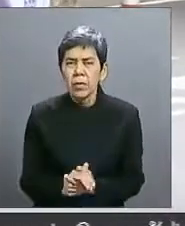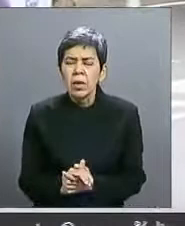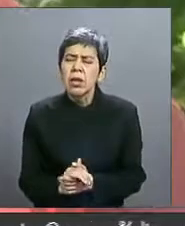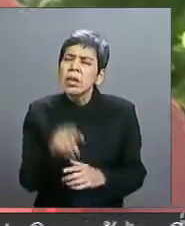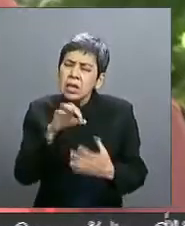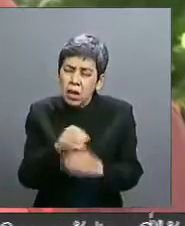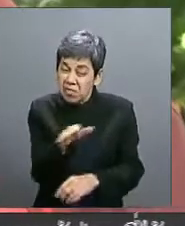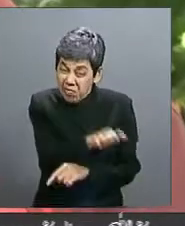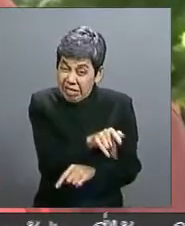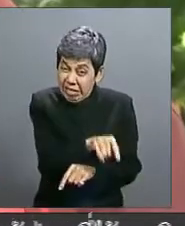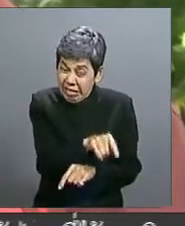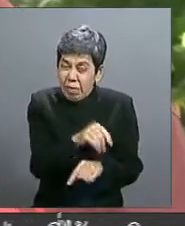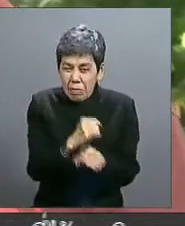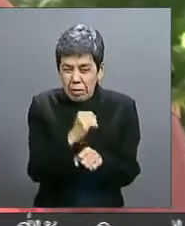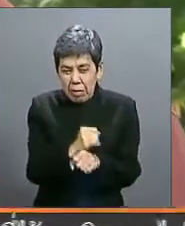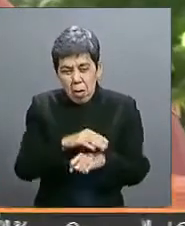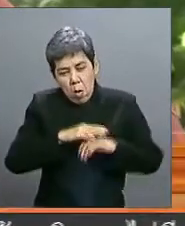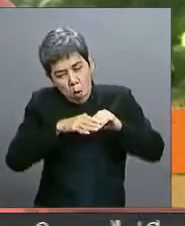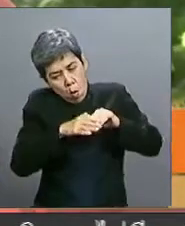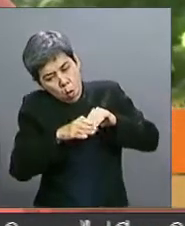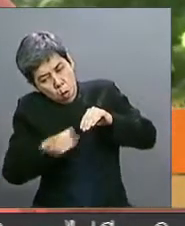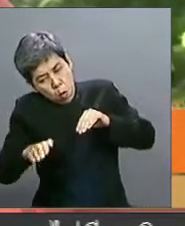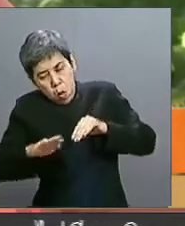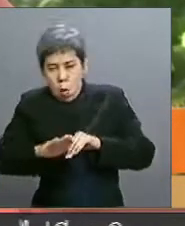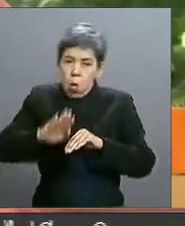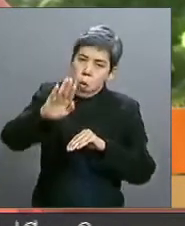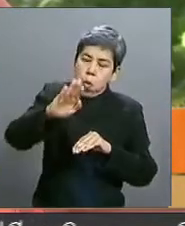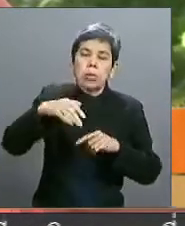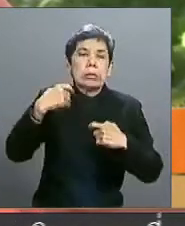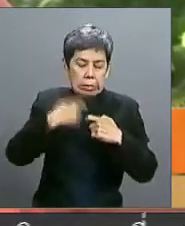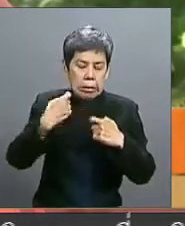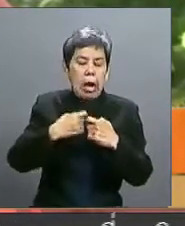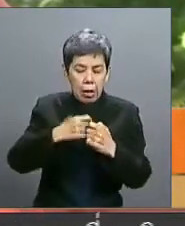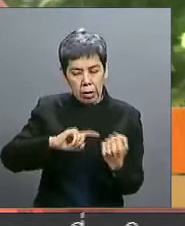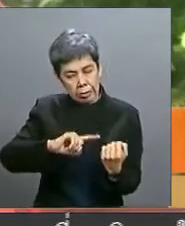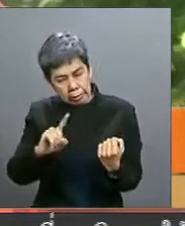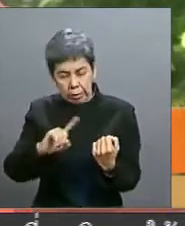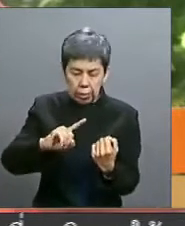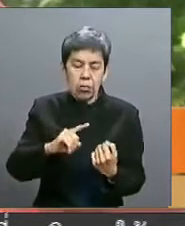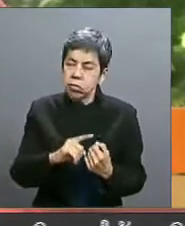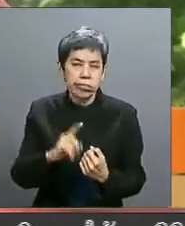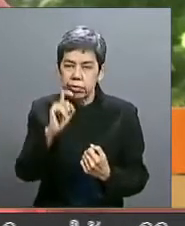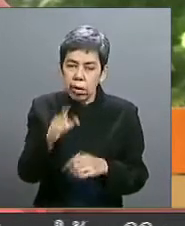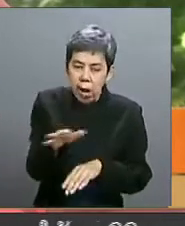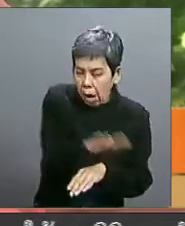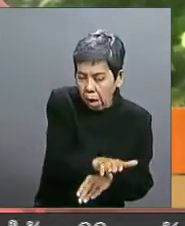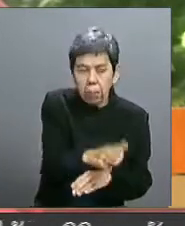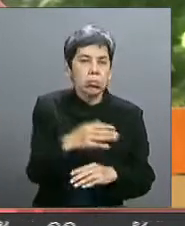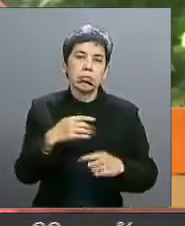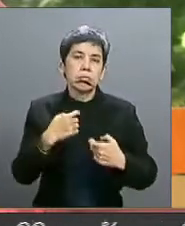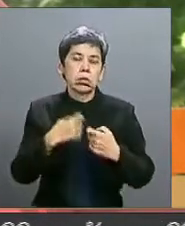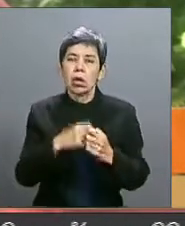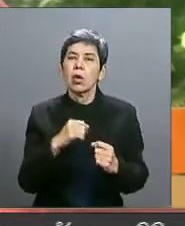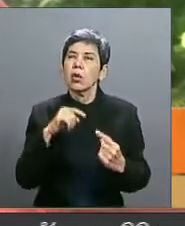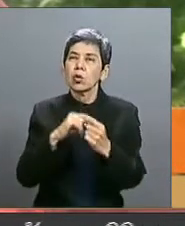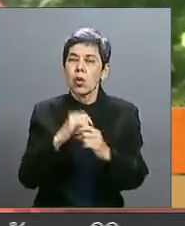นทางที่เขาเรียกว่ามีความลาดชันสูงความเร็วในการขับขี่มันก็จะไม่เอื้อ